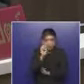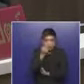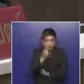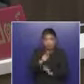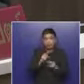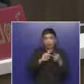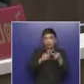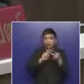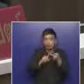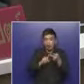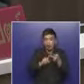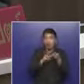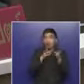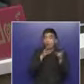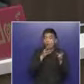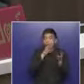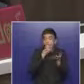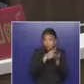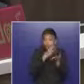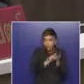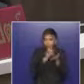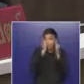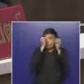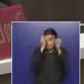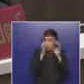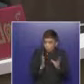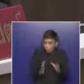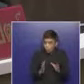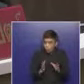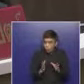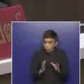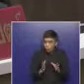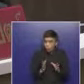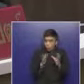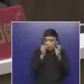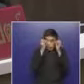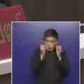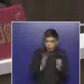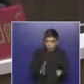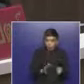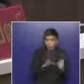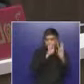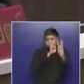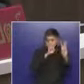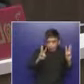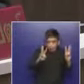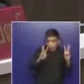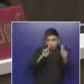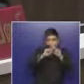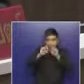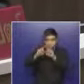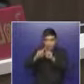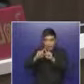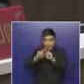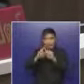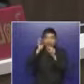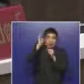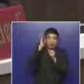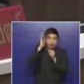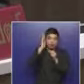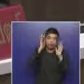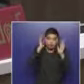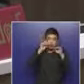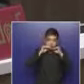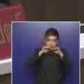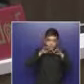าสตร์วิชาครูทำให้ความรู้ที่มีอยู่เกลื่อนกลาดตามโซเชียลเนี่ยให้เขามีความตระหนักอย่างเ